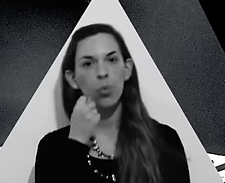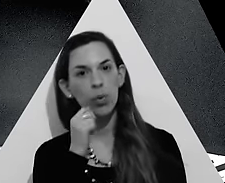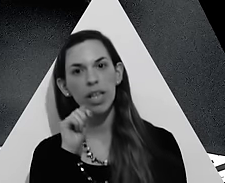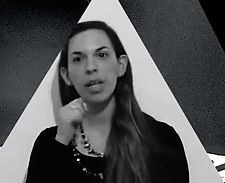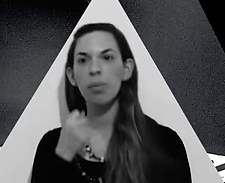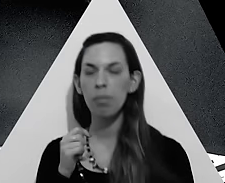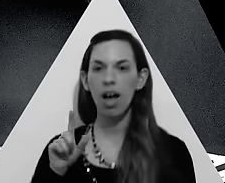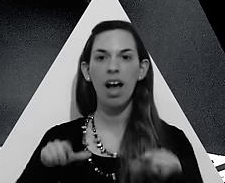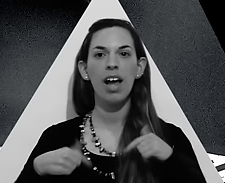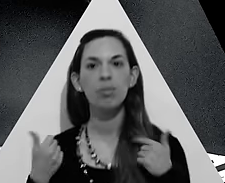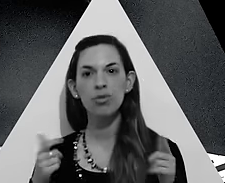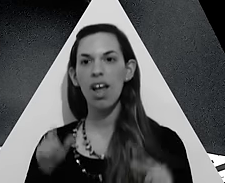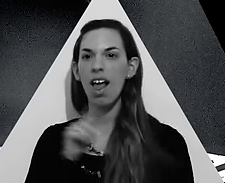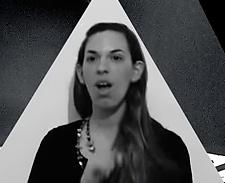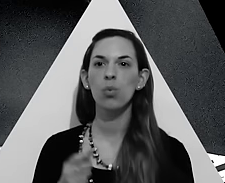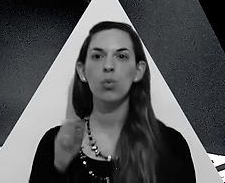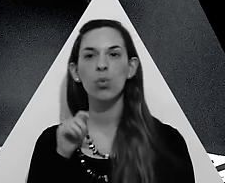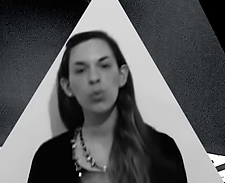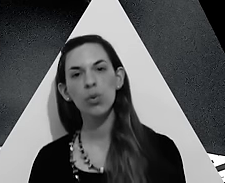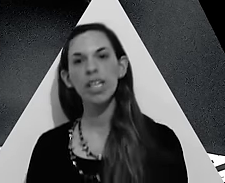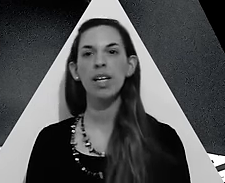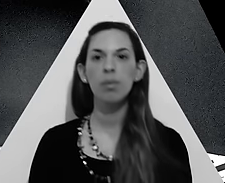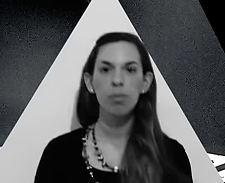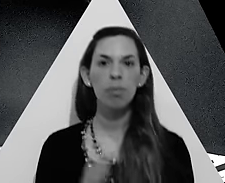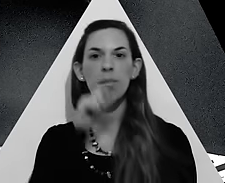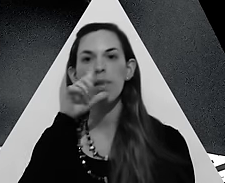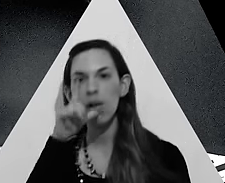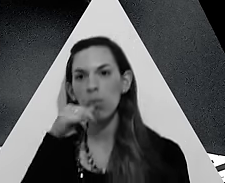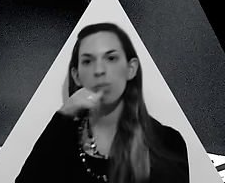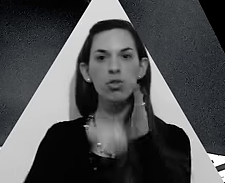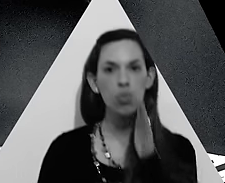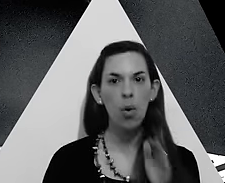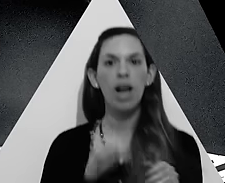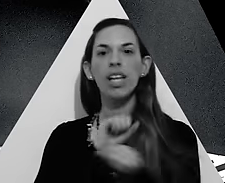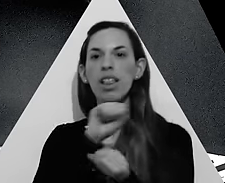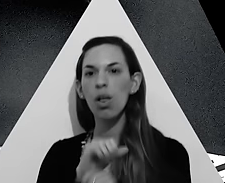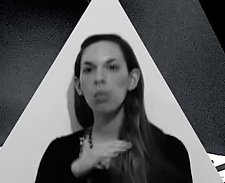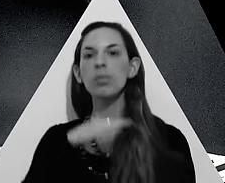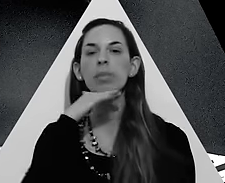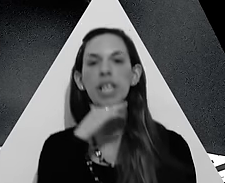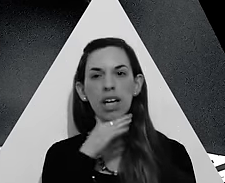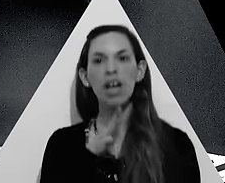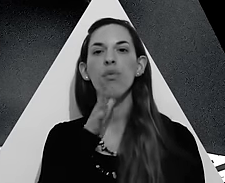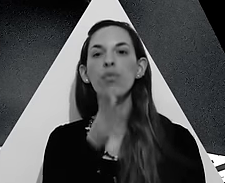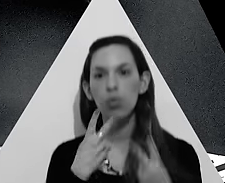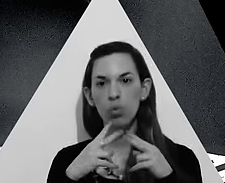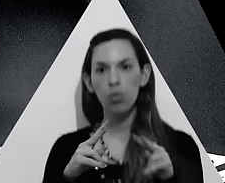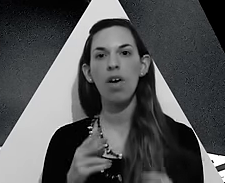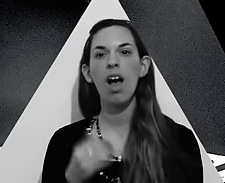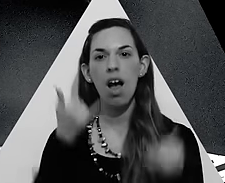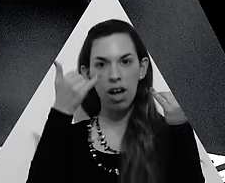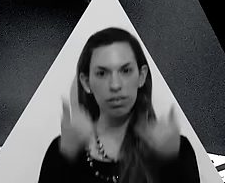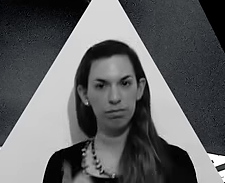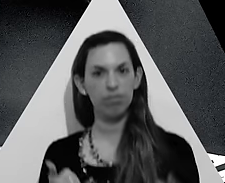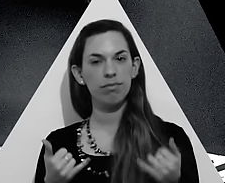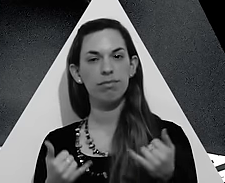שלנו תותים החיים שלנו תותים פתחנו פג'ורה קיטרנו מספיק קפינו